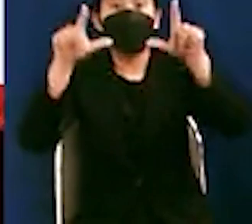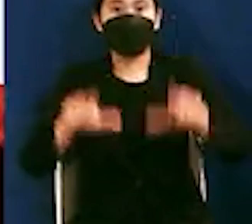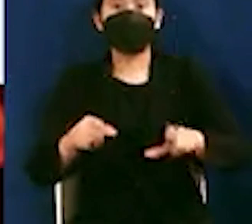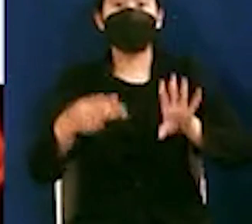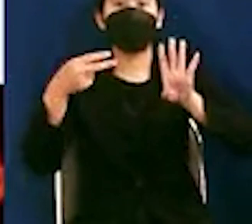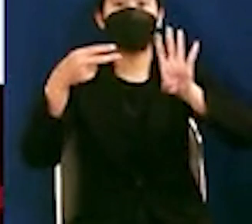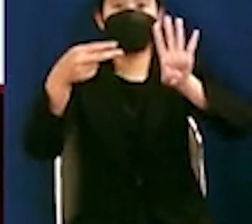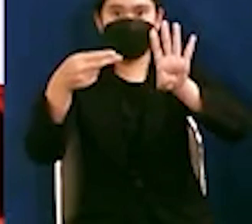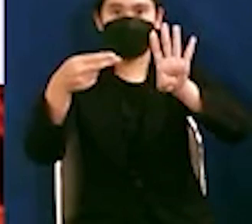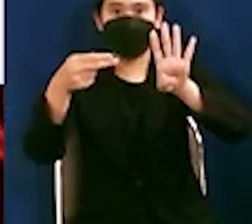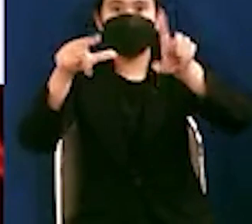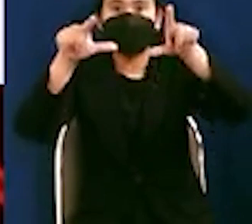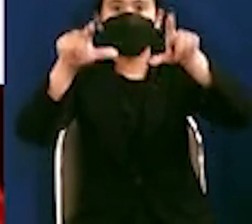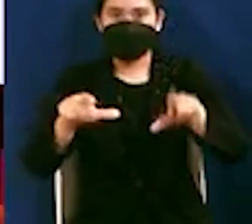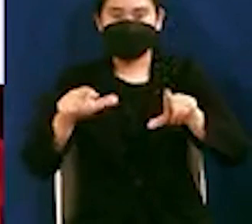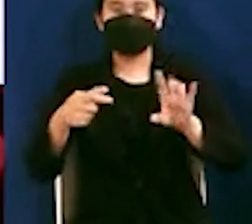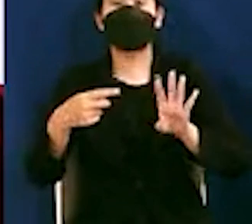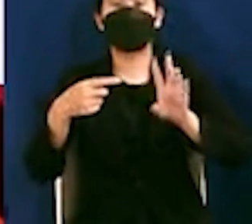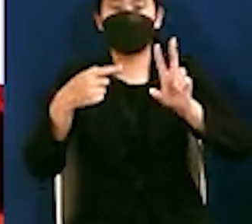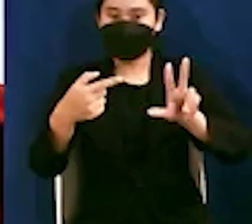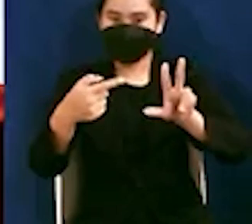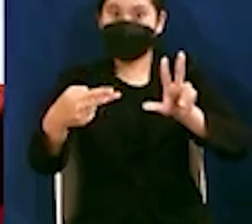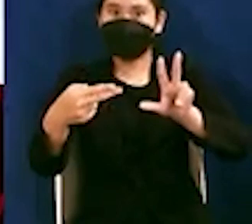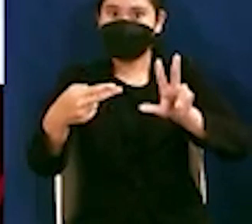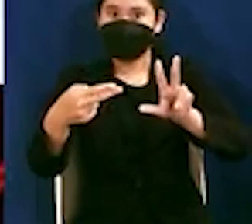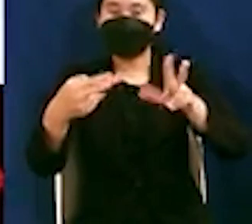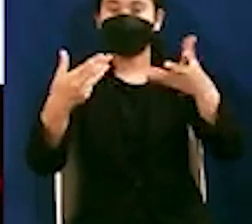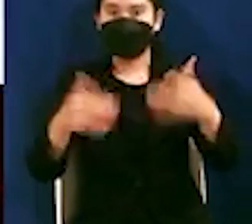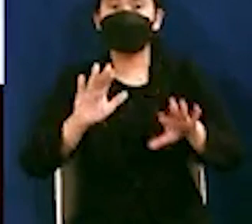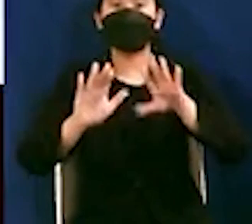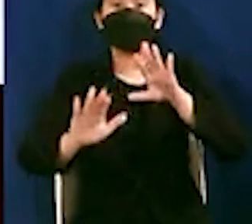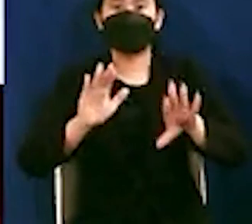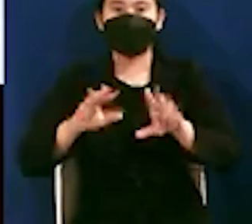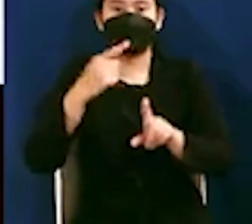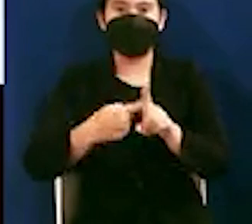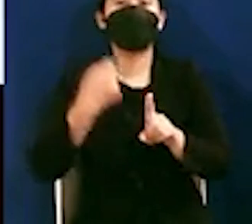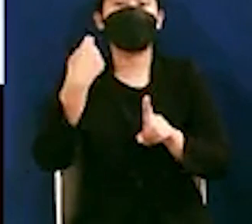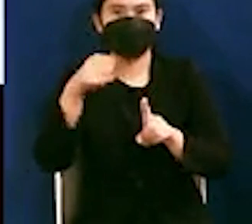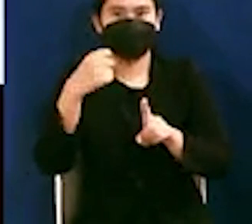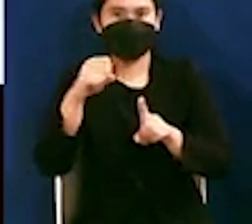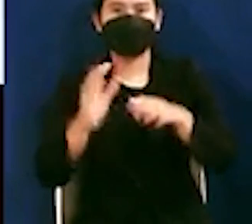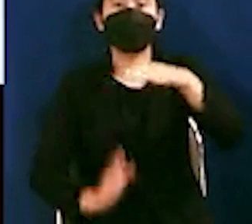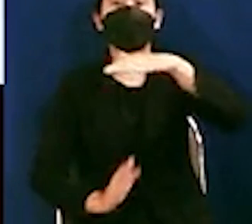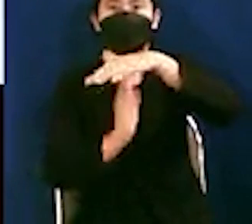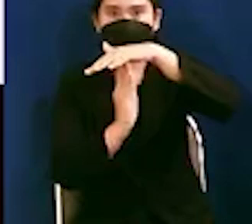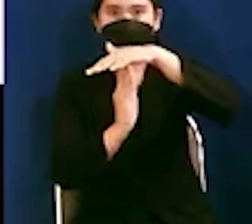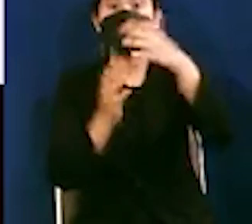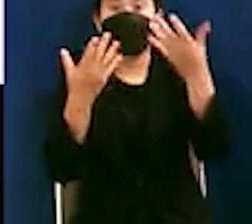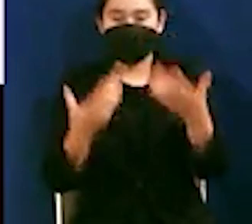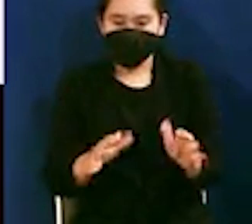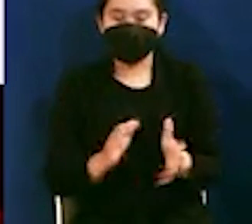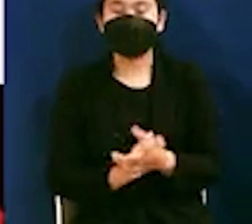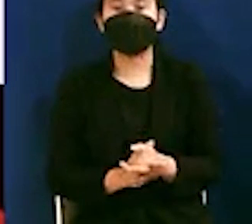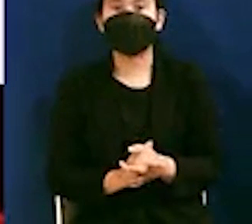40,000 กว่ารายเหลือประมาณ 30,000 กว่ารายแล้วก็จุดสูงสุดจะอยู่ประมาณต้นเดือนตุลาคมนะครับแต่หากเรา